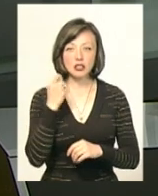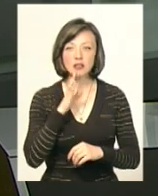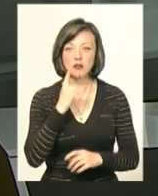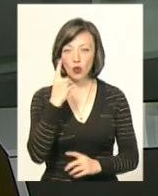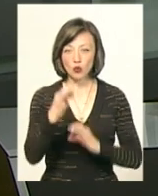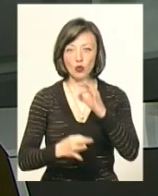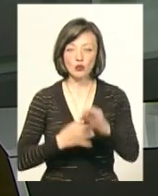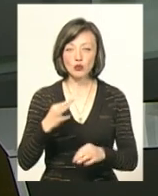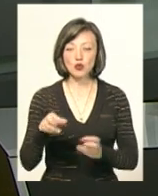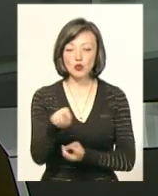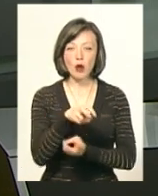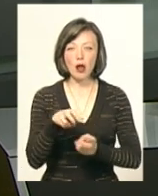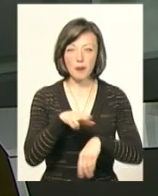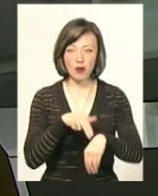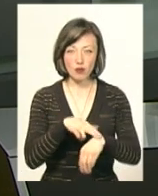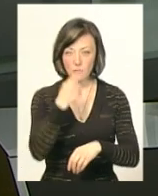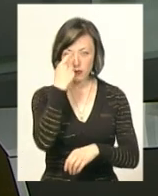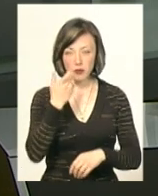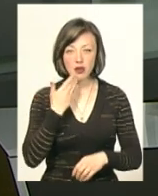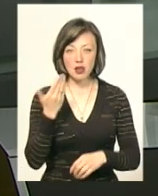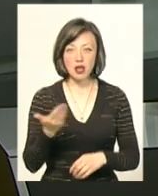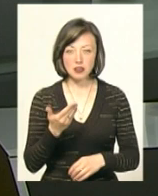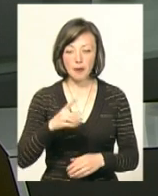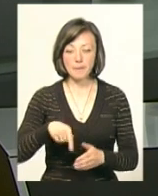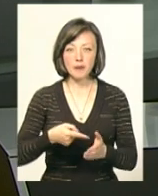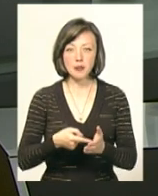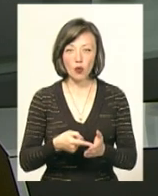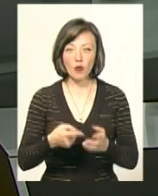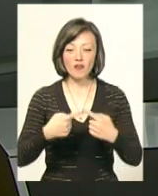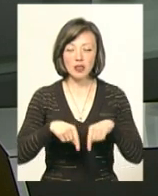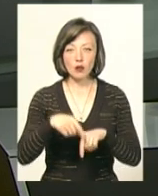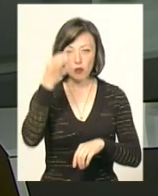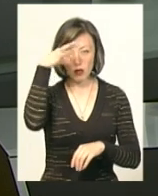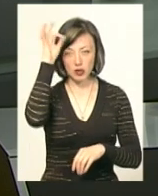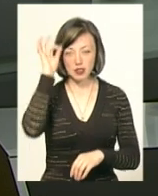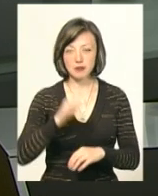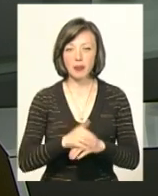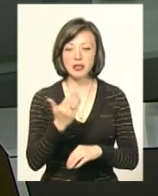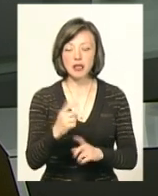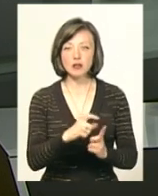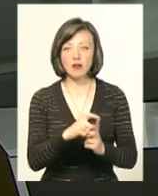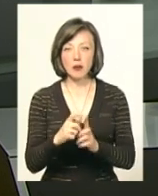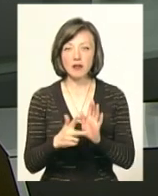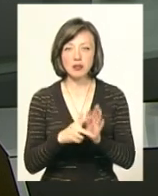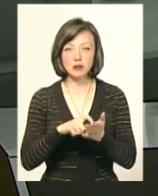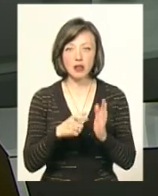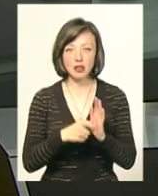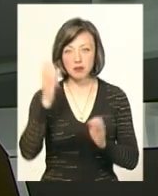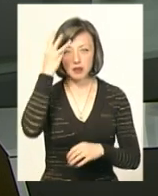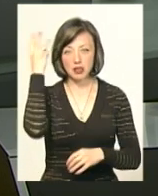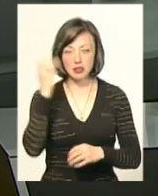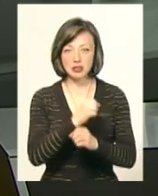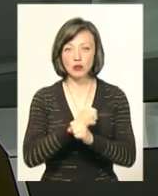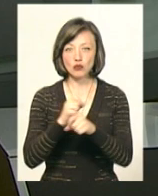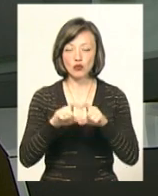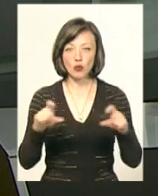шукали правоохоронці. Про це повідомила речниця Хмельницького відділу поліції Світлана Свідерська. За її словами, восьмикласниця Хмельницької